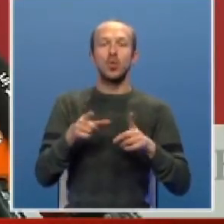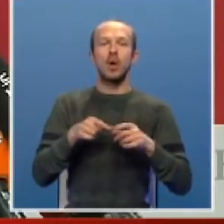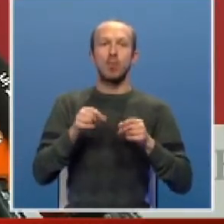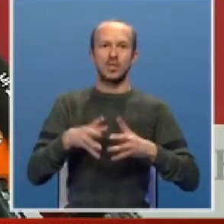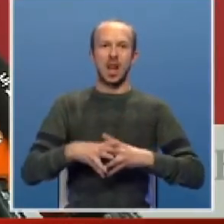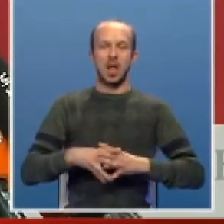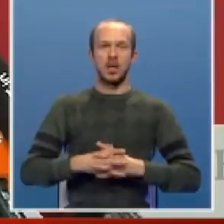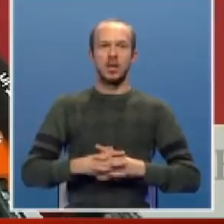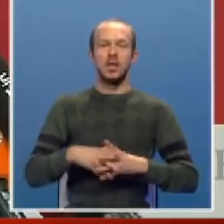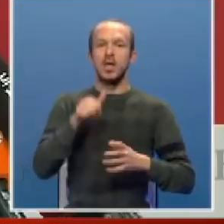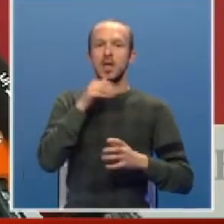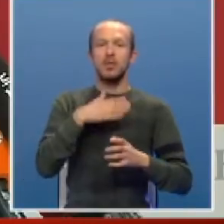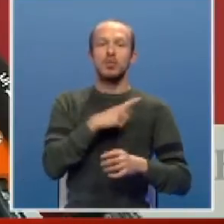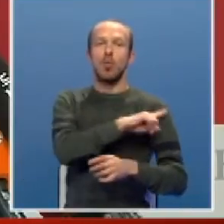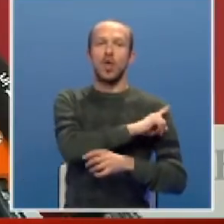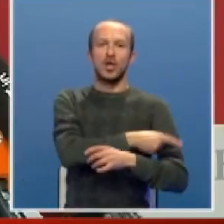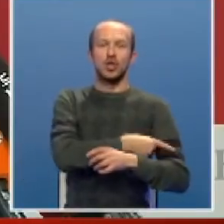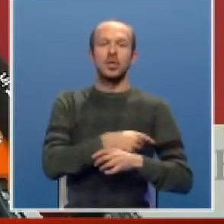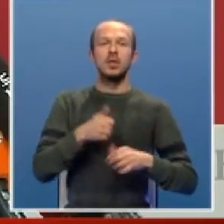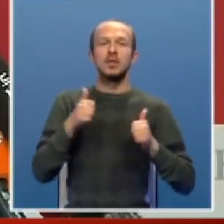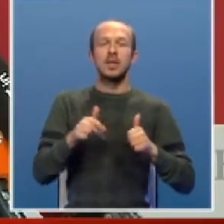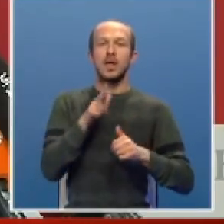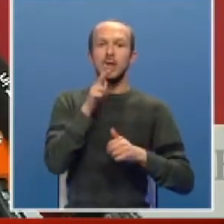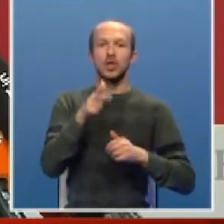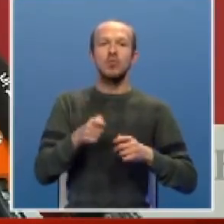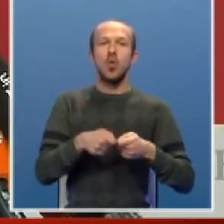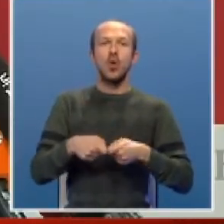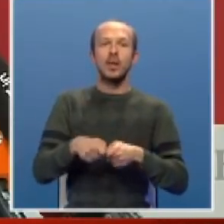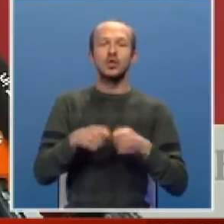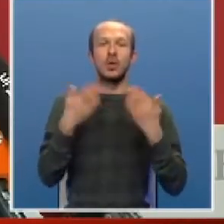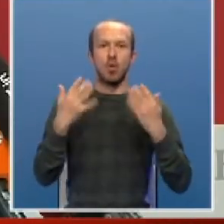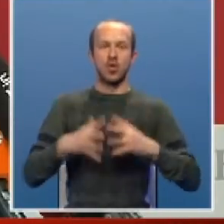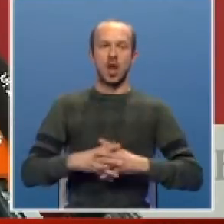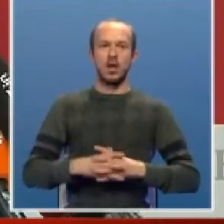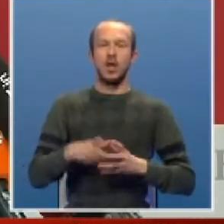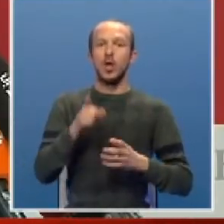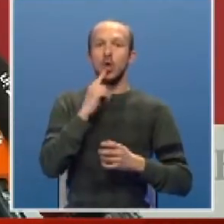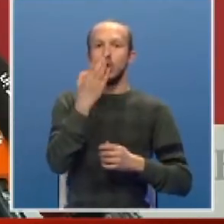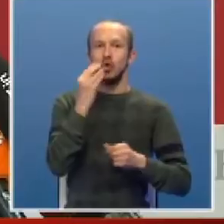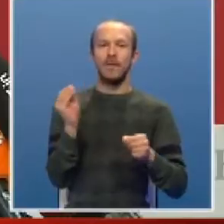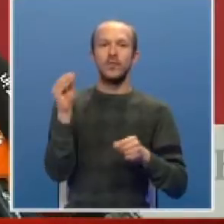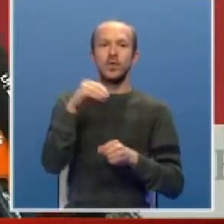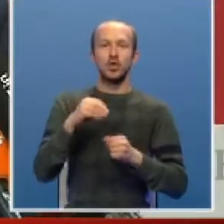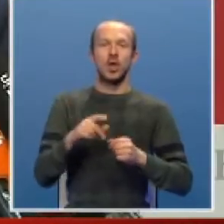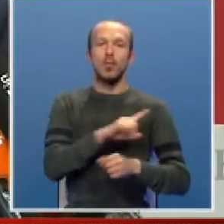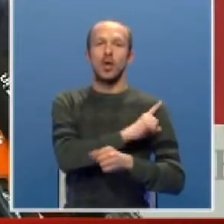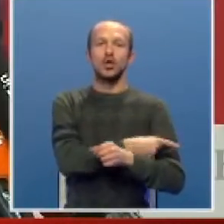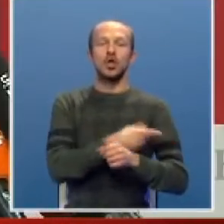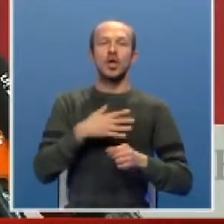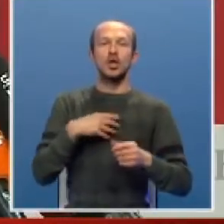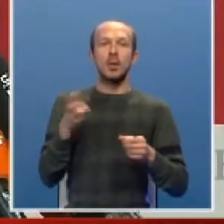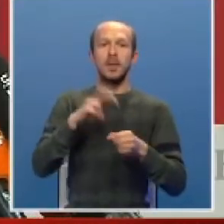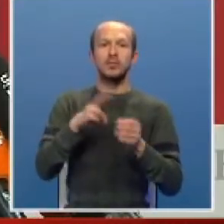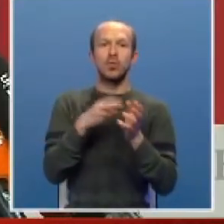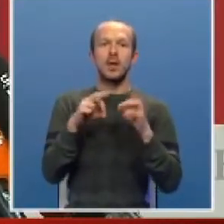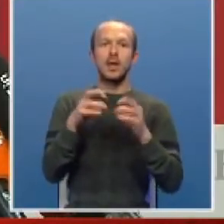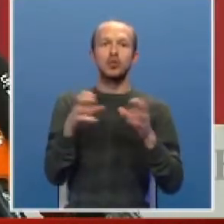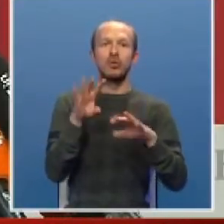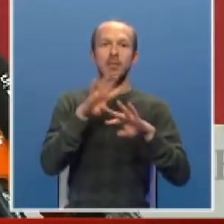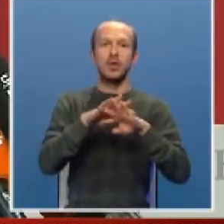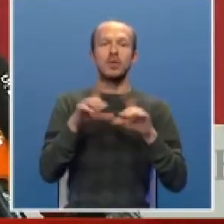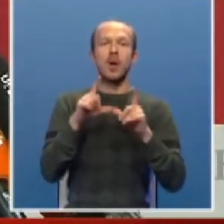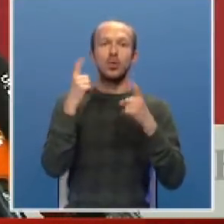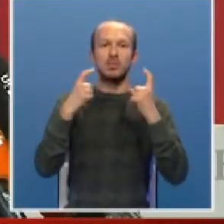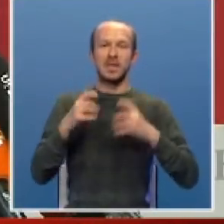poslali i mi ćemo pojačati i sada tražimo organizacijni model koji će još više pojačati naše prisustvo na društvenim mrežama